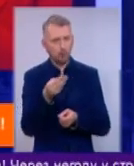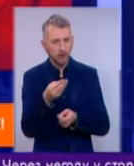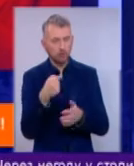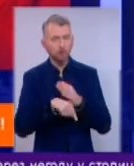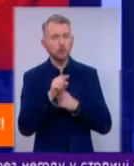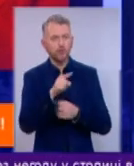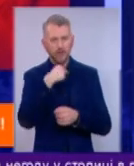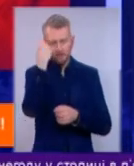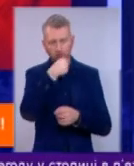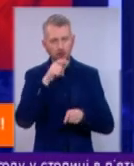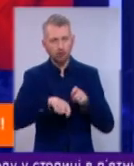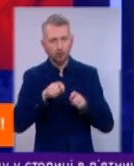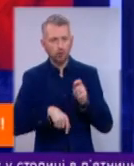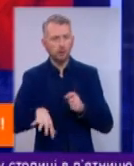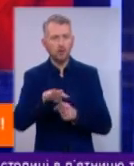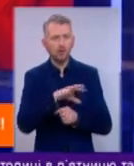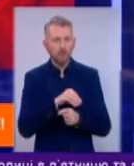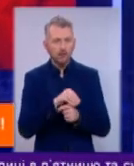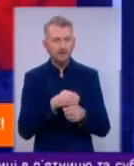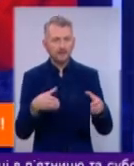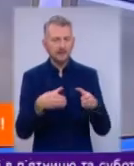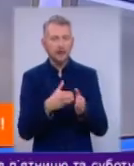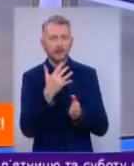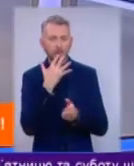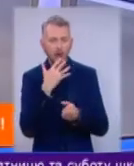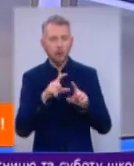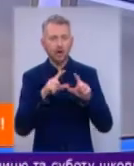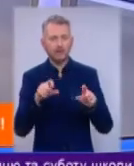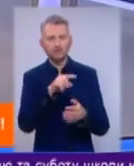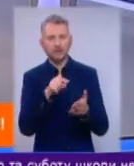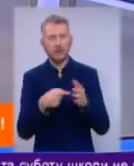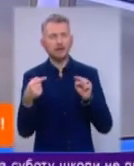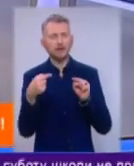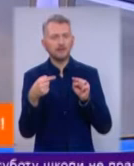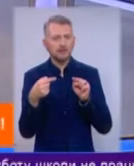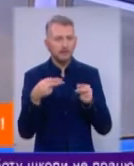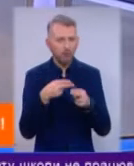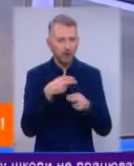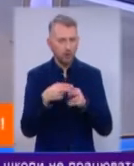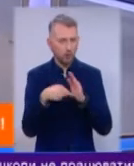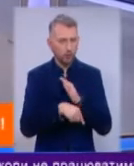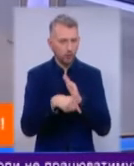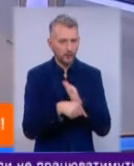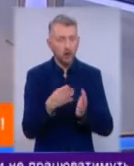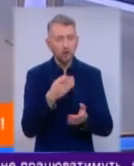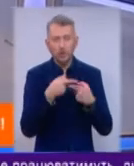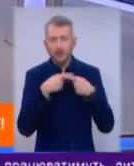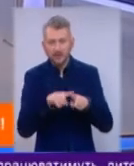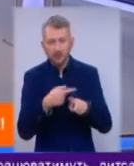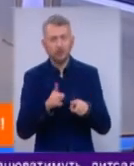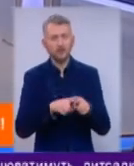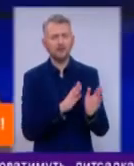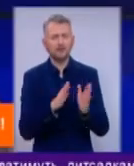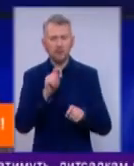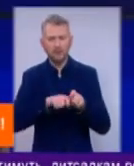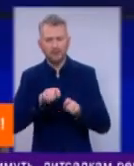вони персонально контролюють увесь склад Національної агенції запобігання корупції, всіх 5 членів. Якщо ми говоримо про технічні деталі, це система